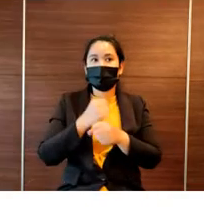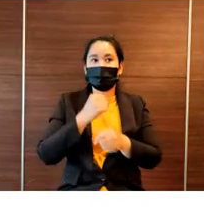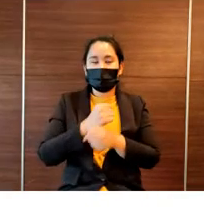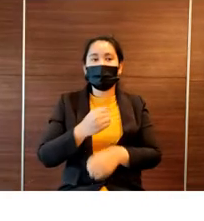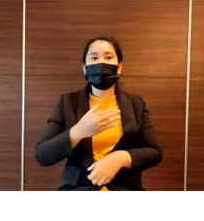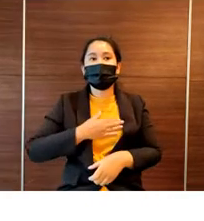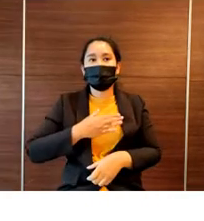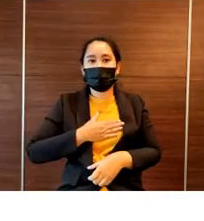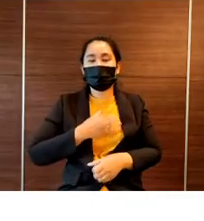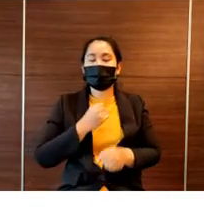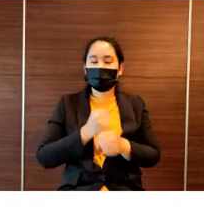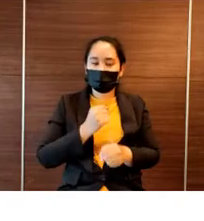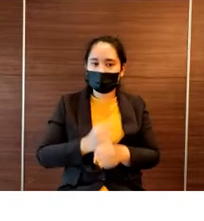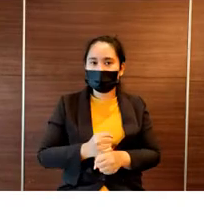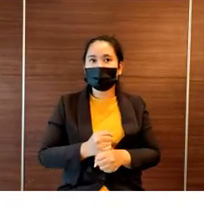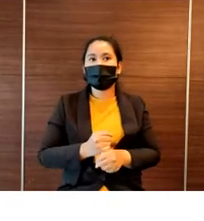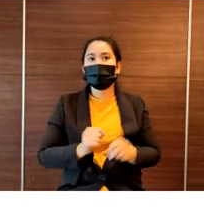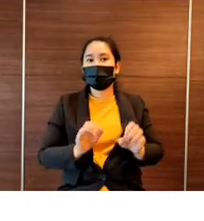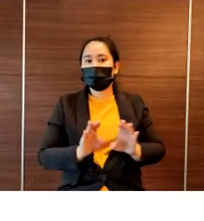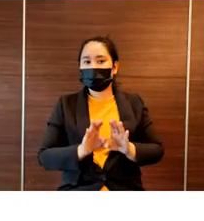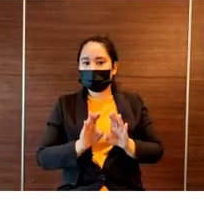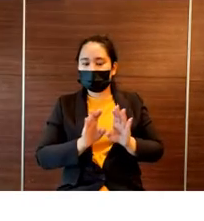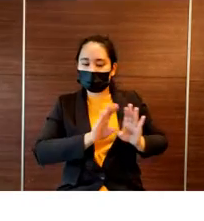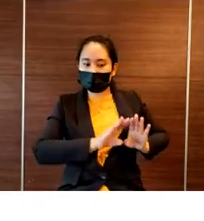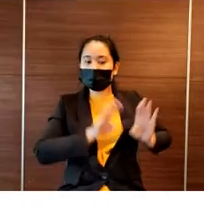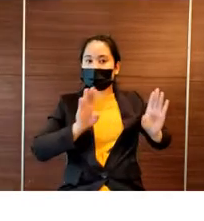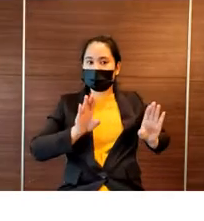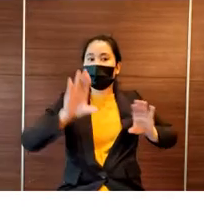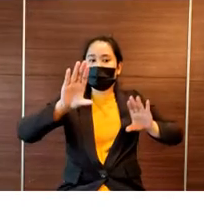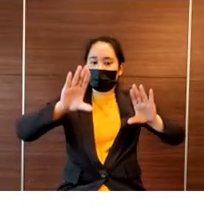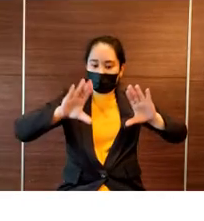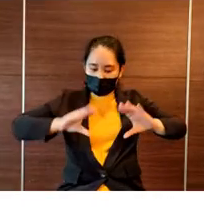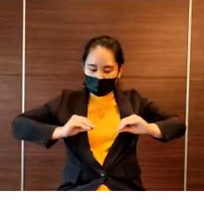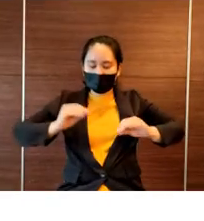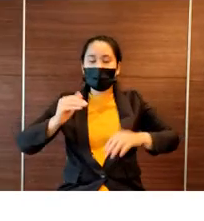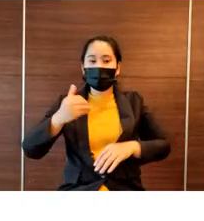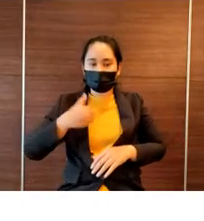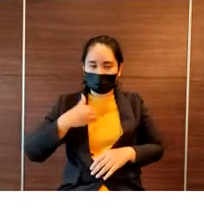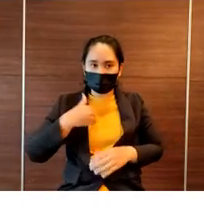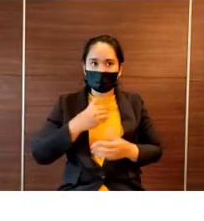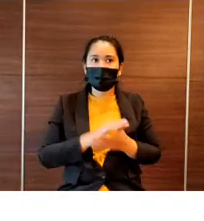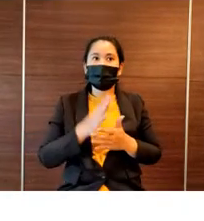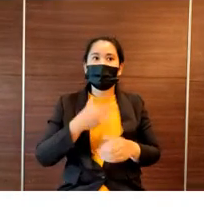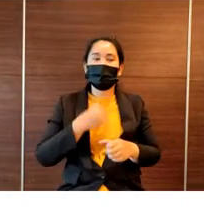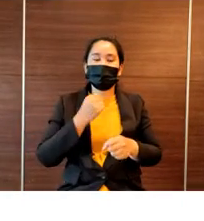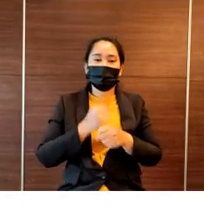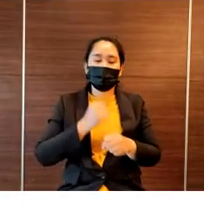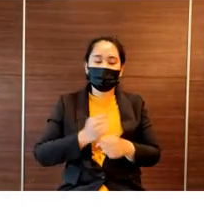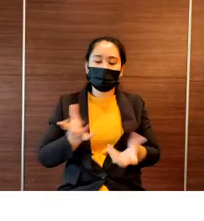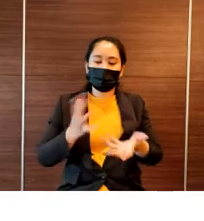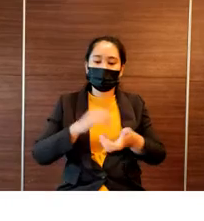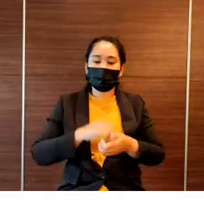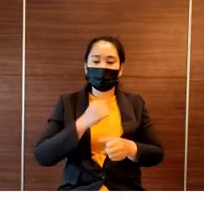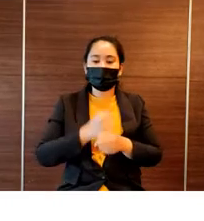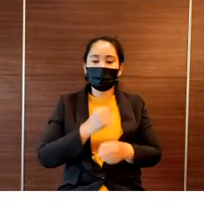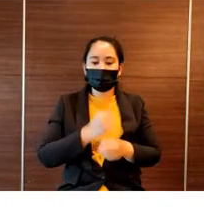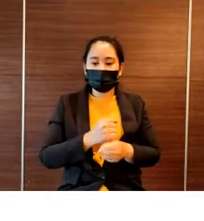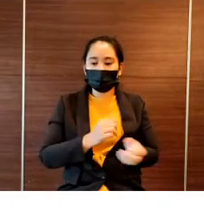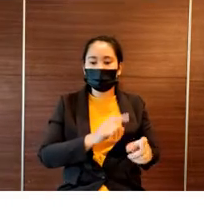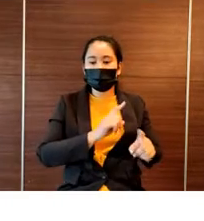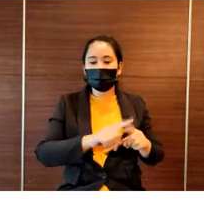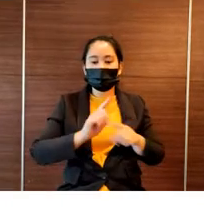ที่อัมทำอัมเปิดรับเสมอสำหรับอัมทำงานกับ ASAT อัมทำงานกับSafety